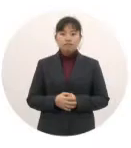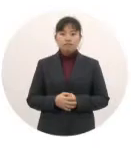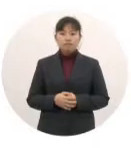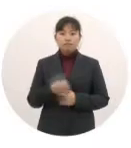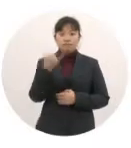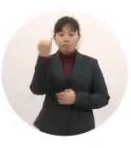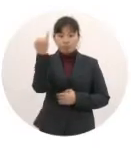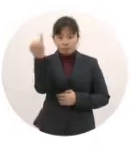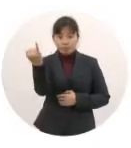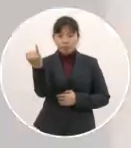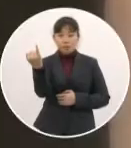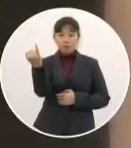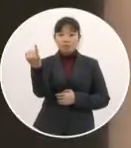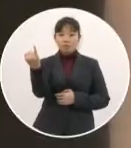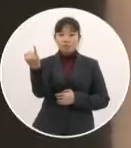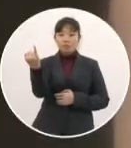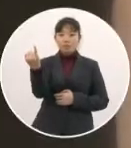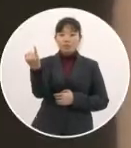まゆ、